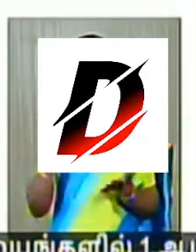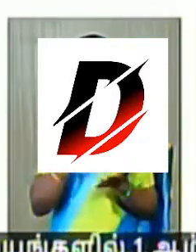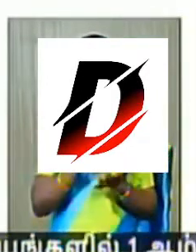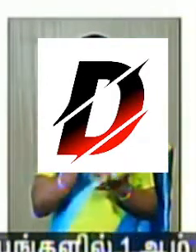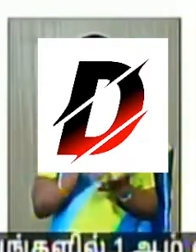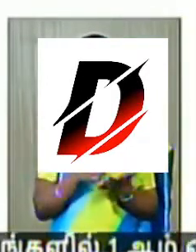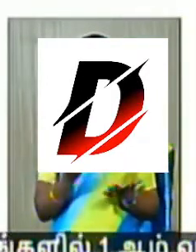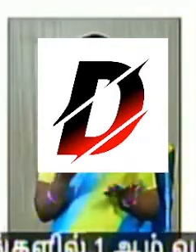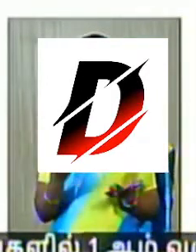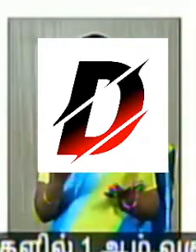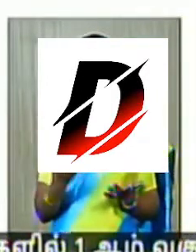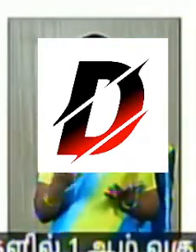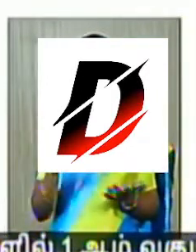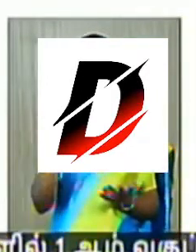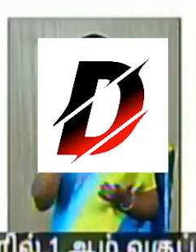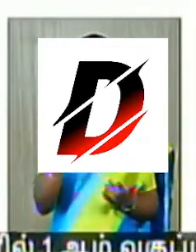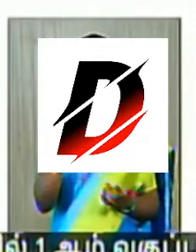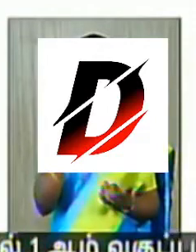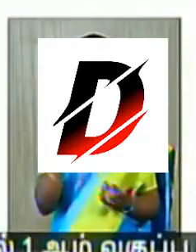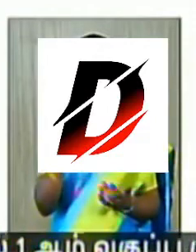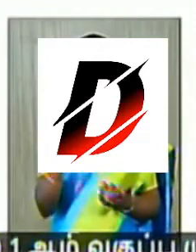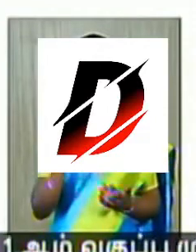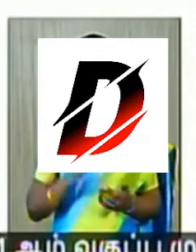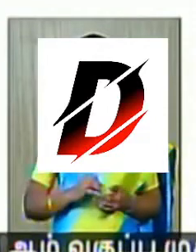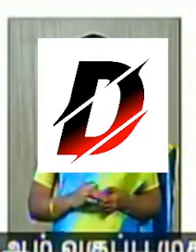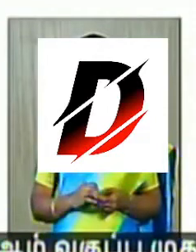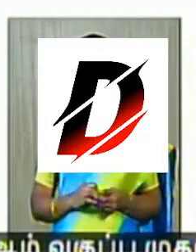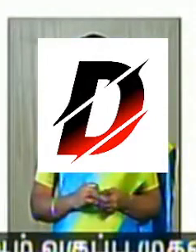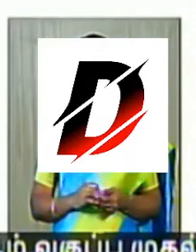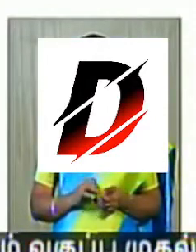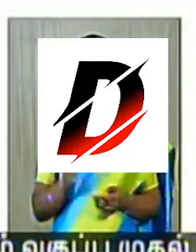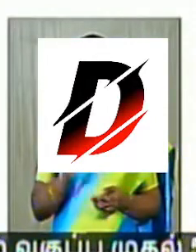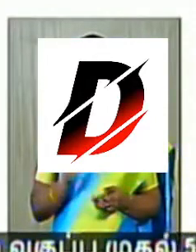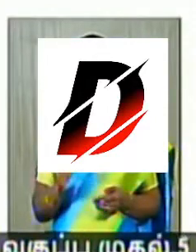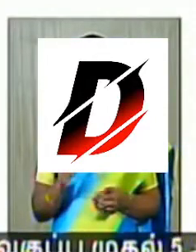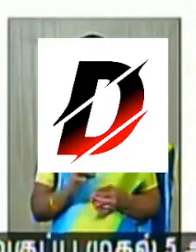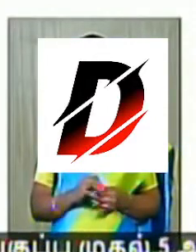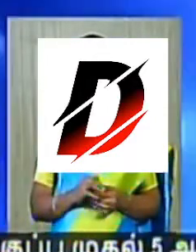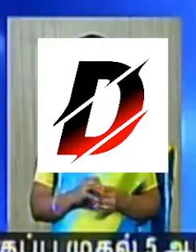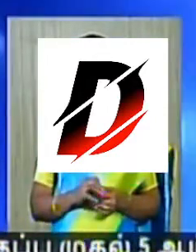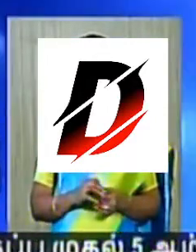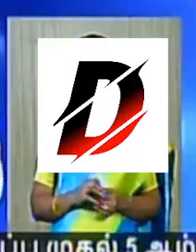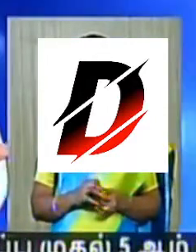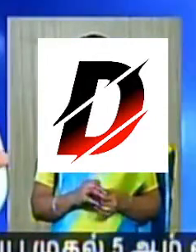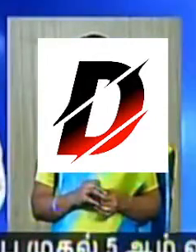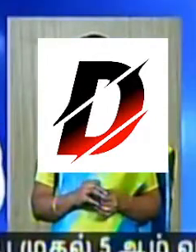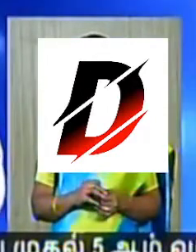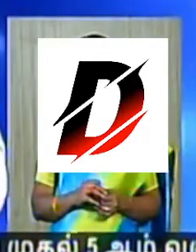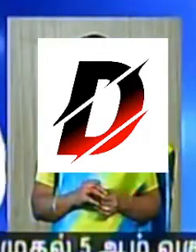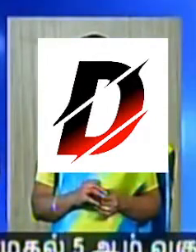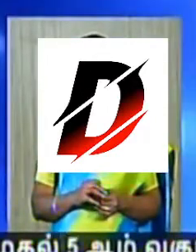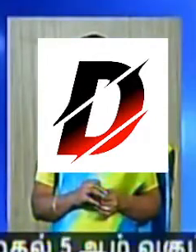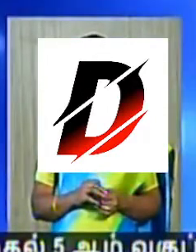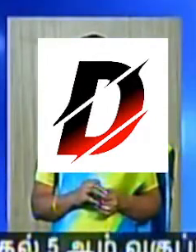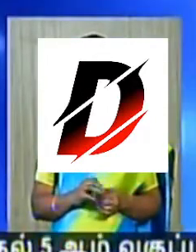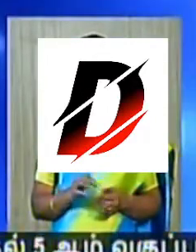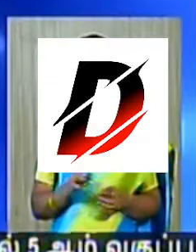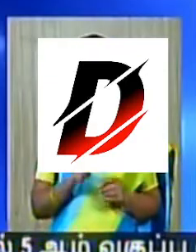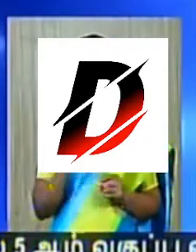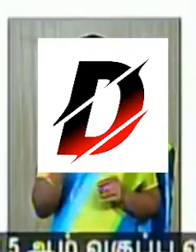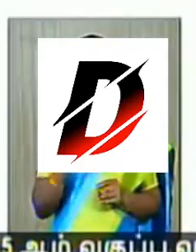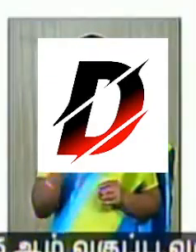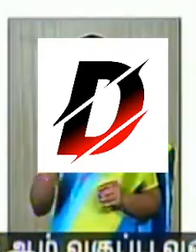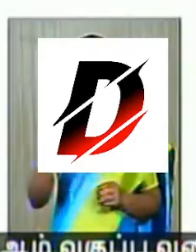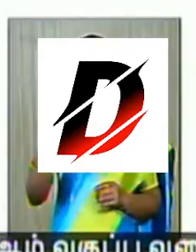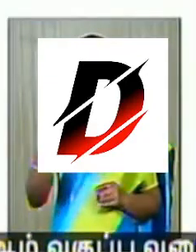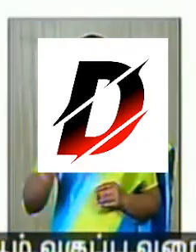பாருங்கள், சைஃபர். சைஃபர் நமக்கு ஈஸியாக தெரியும், சைஃபர் பிரதியிட்டால் என்னென்ன எது சொல்லியிருக்கேன் உங்களுக்கு, மார்லி உறுப்பு எடுத்தீங்கன்னா போதும் சொல்லியிருக்கேன். ஏன்னா மார்லி